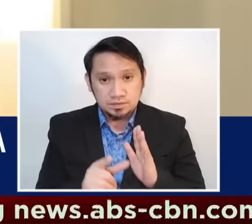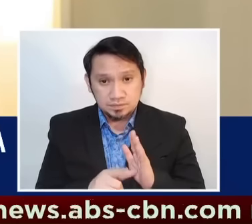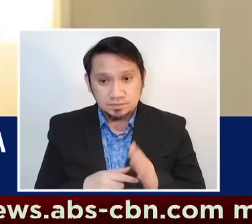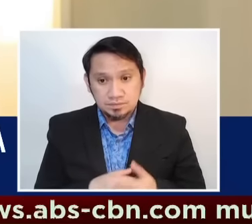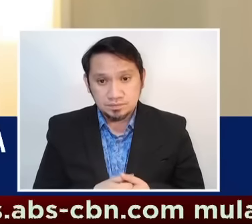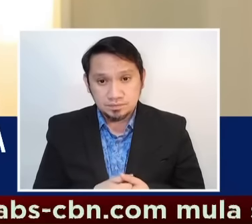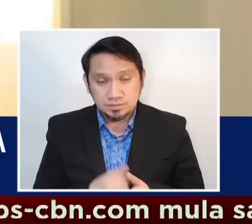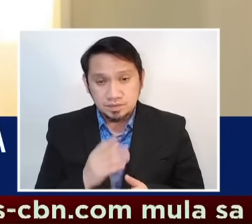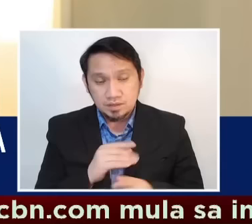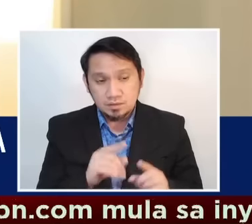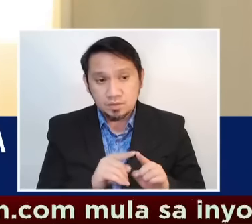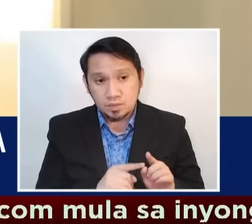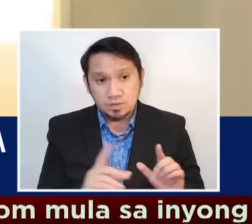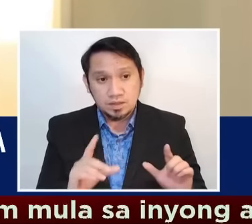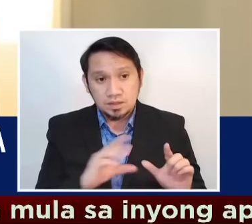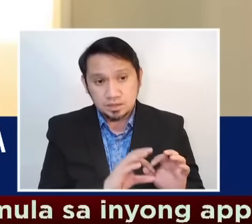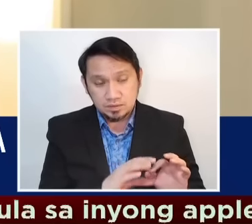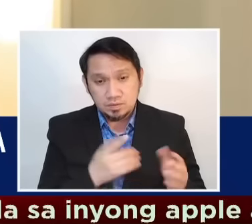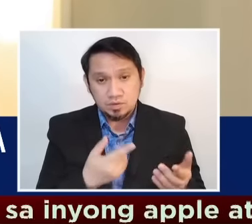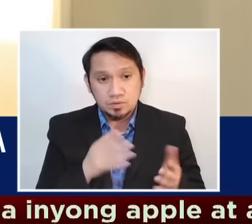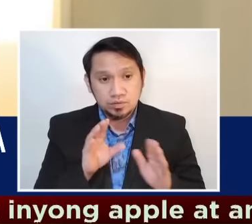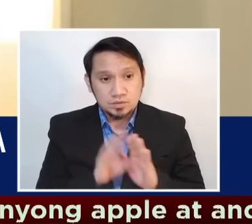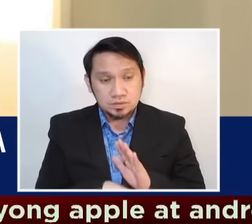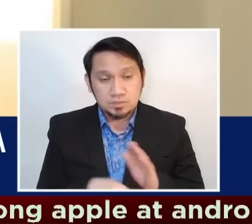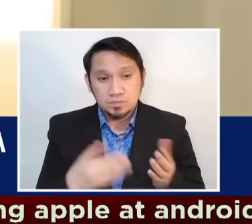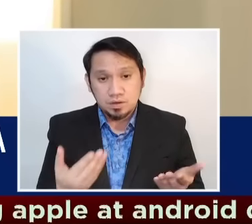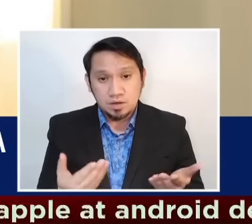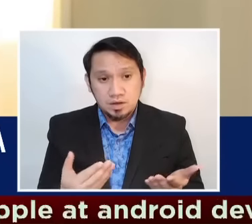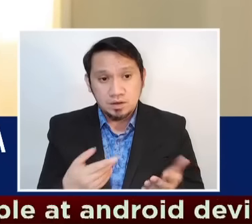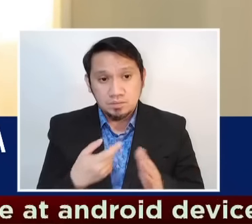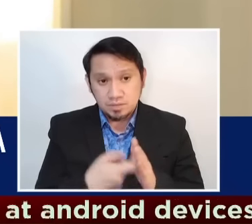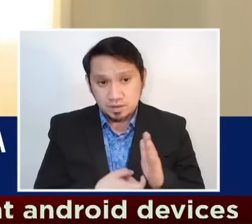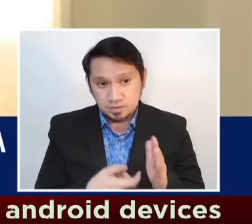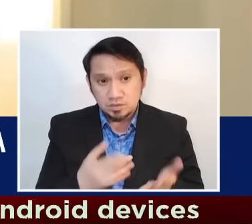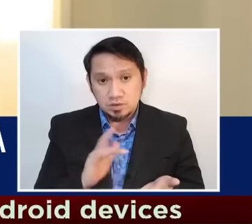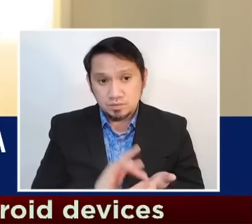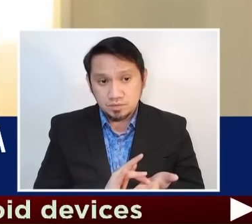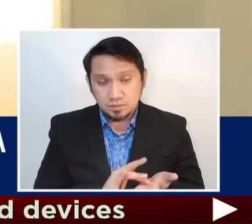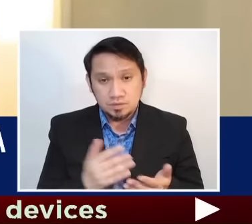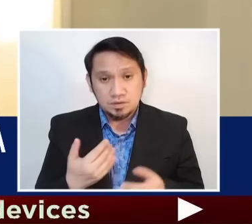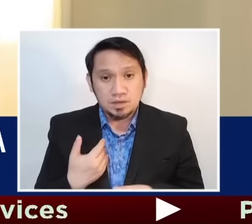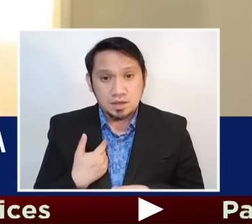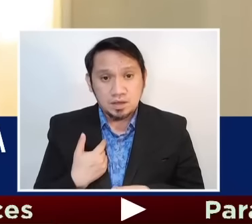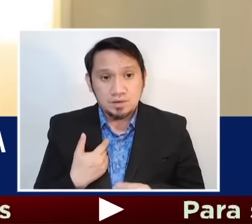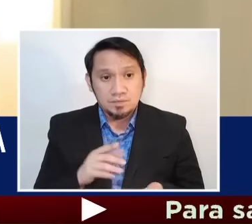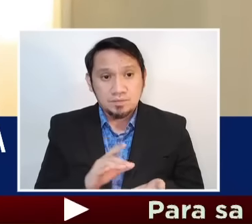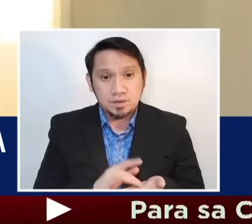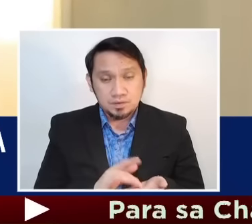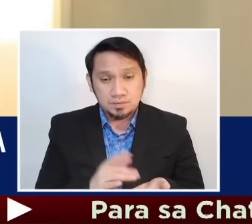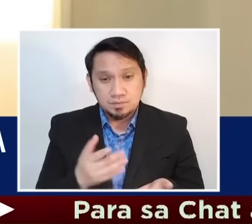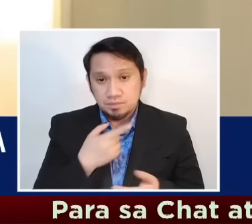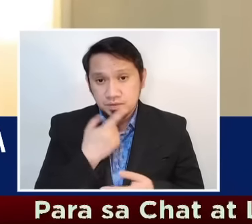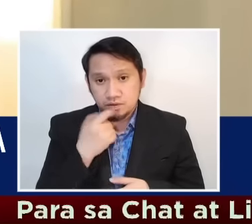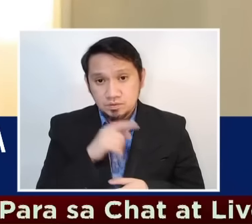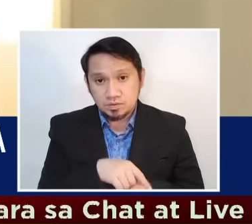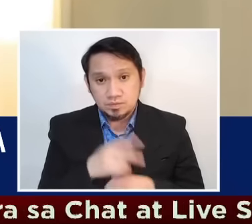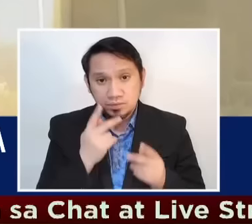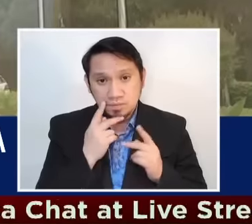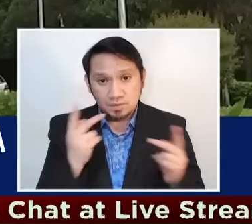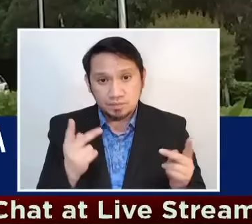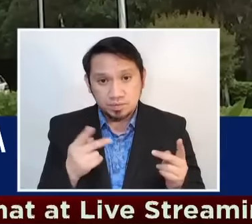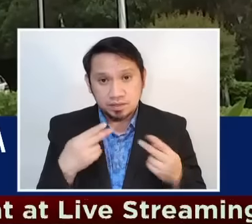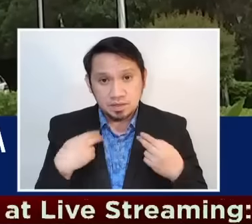At nakalink dyan yung ating murang presyo ng gamot dahil meron tayong mga caps ng gamot, price caps, because of this public health